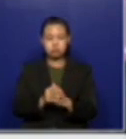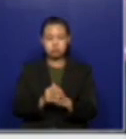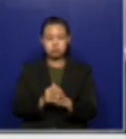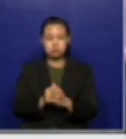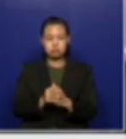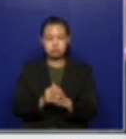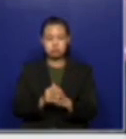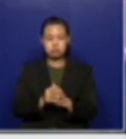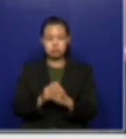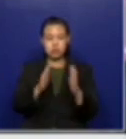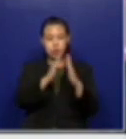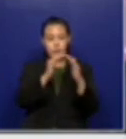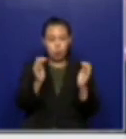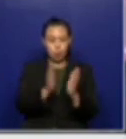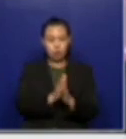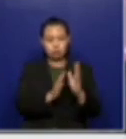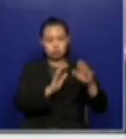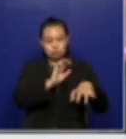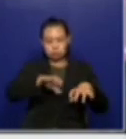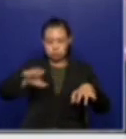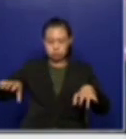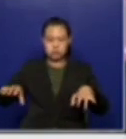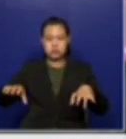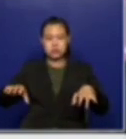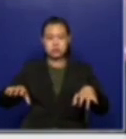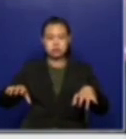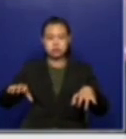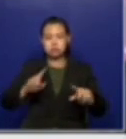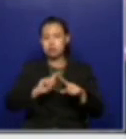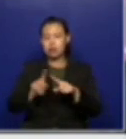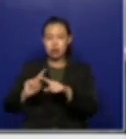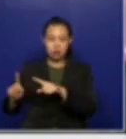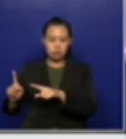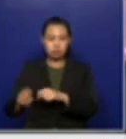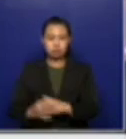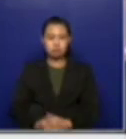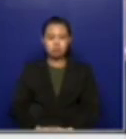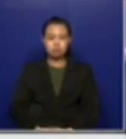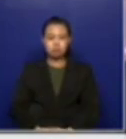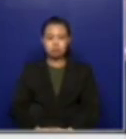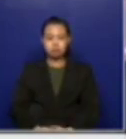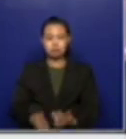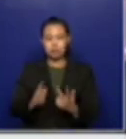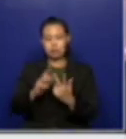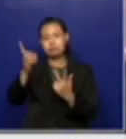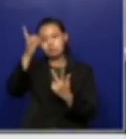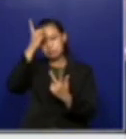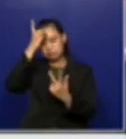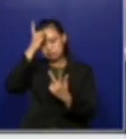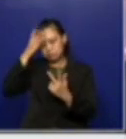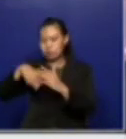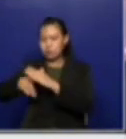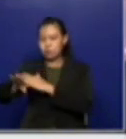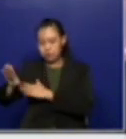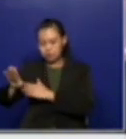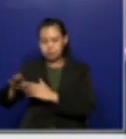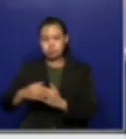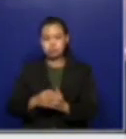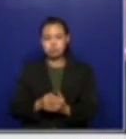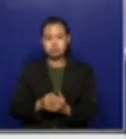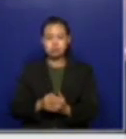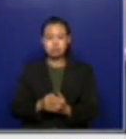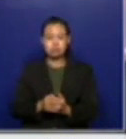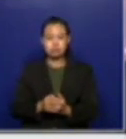าส่วนพระพรหมเมธีวัดสัมพันธวงศ์ท่านหนีไปเยอรมันทันแล้วก็พระระดับพระราชา